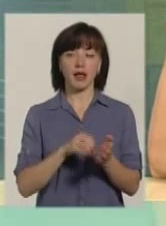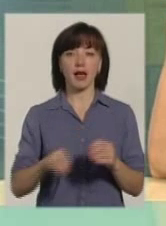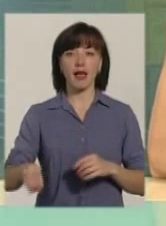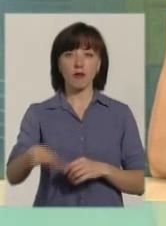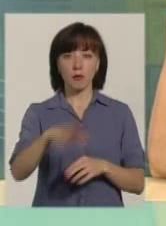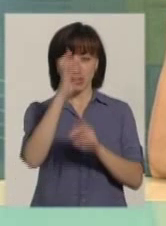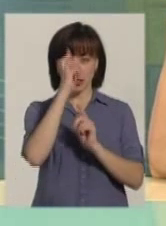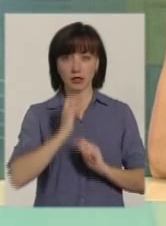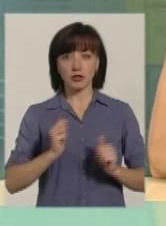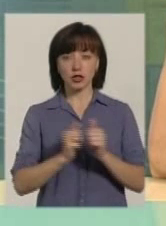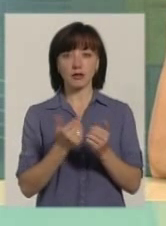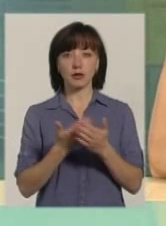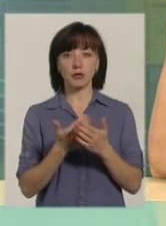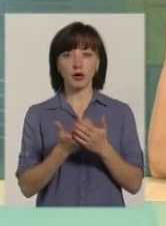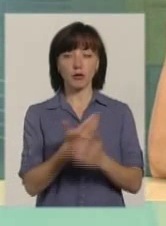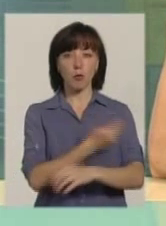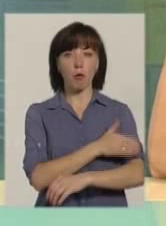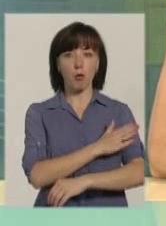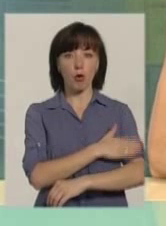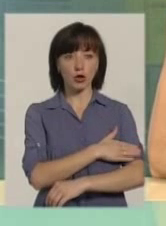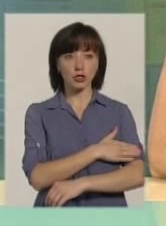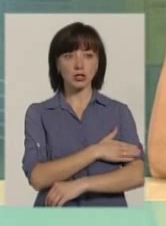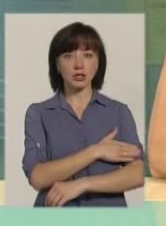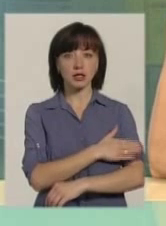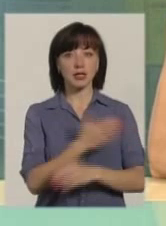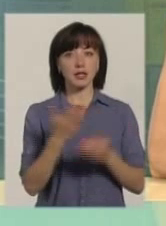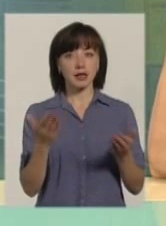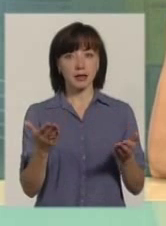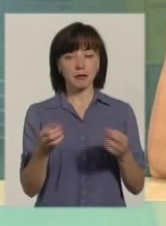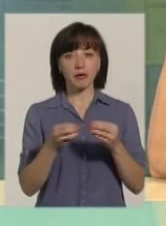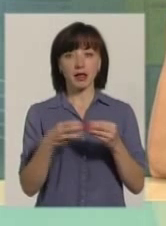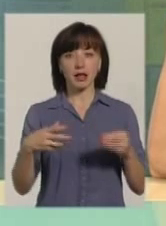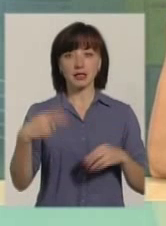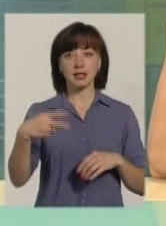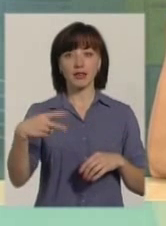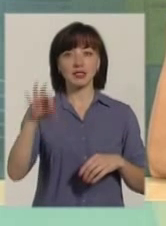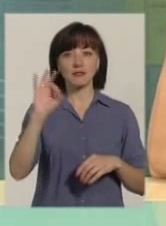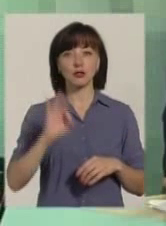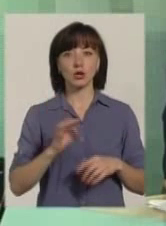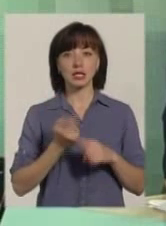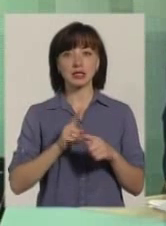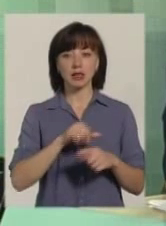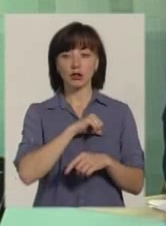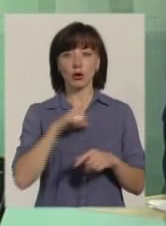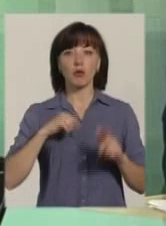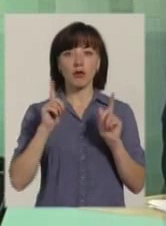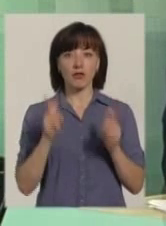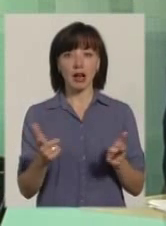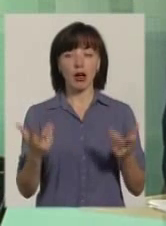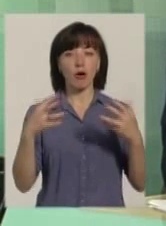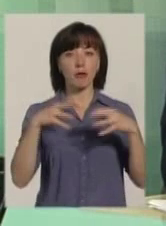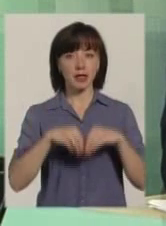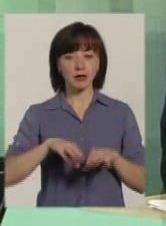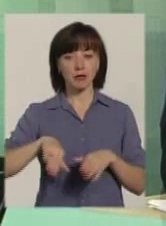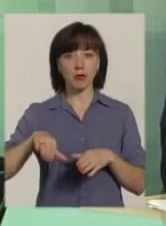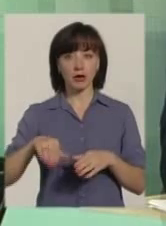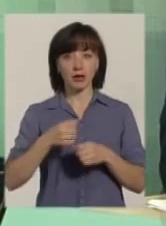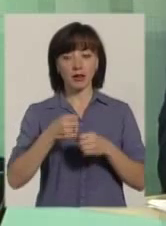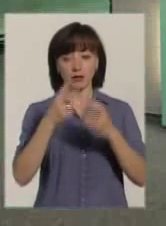європейських держав, наприклад, сусідня Польща, за приклад якої береться. Тобто 15-20% це було добровільного об'єднання. Ну, власне, потім